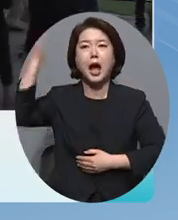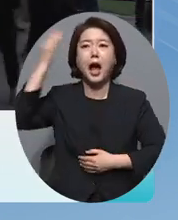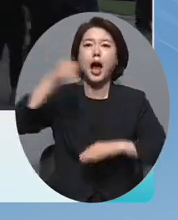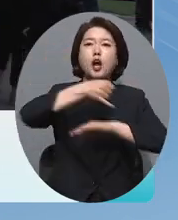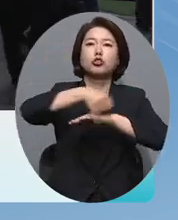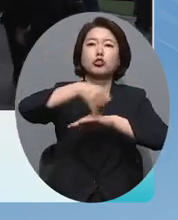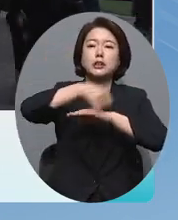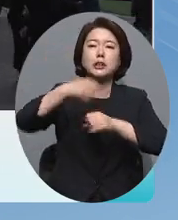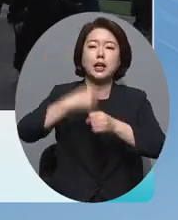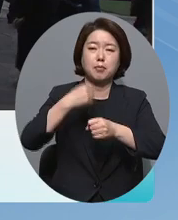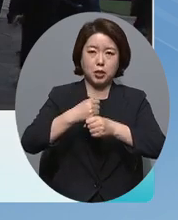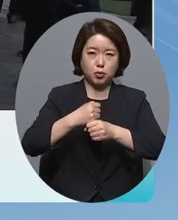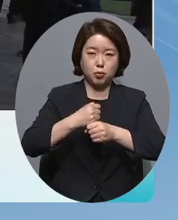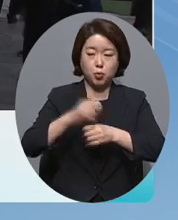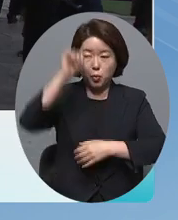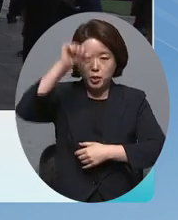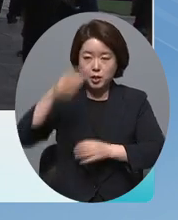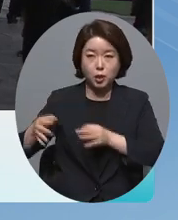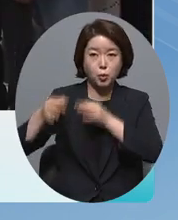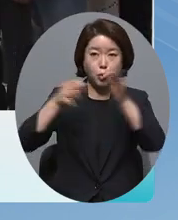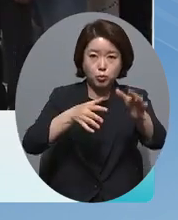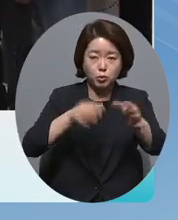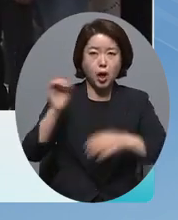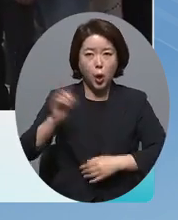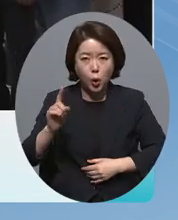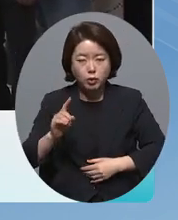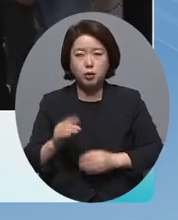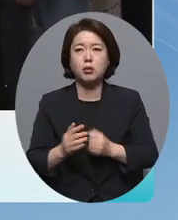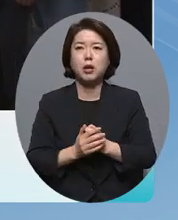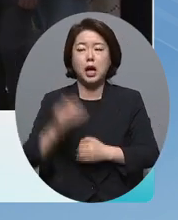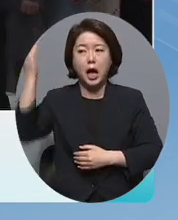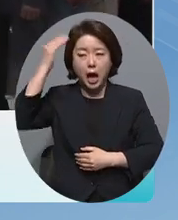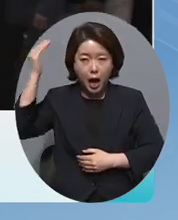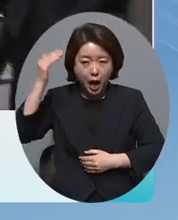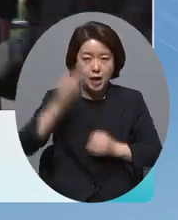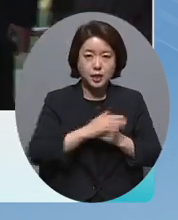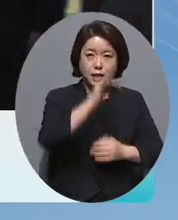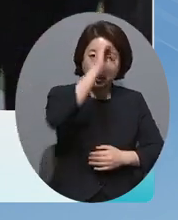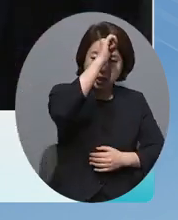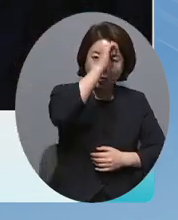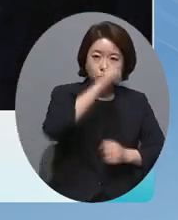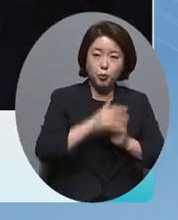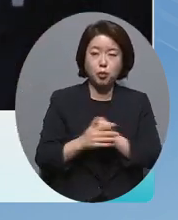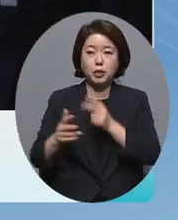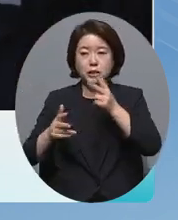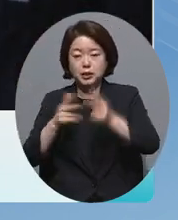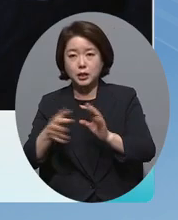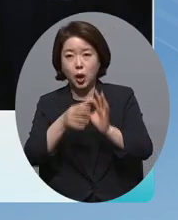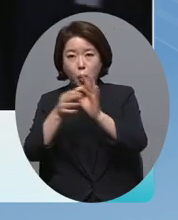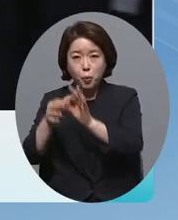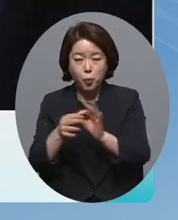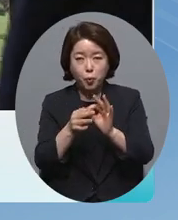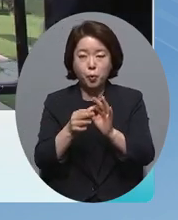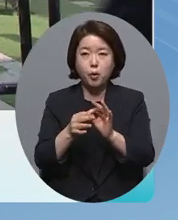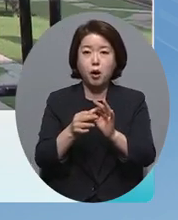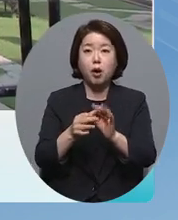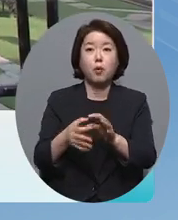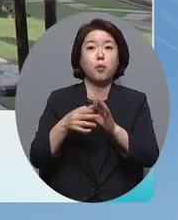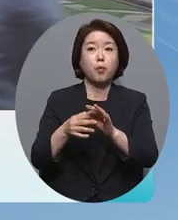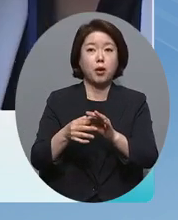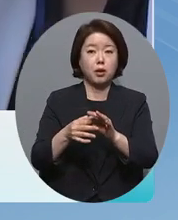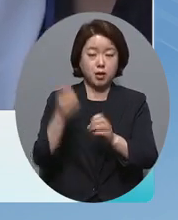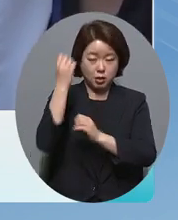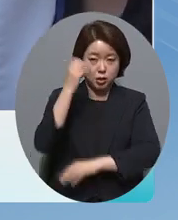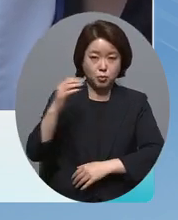디자인을 담당하고 인도가 이제 돈을 들여서 하는 어떻게 보면 한과 한국과 인도간에 좀 우호적인 외교관계를 바탕으로